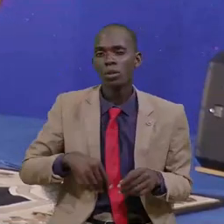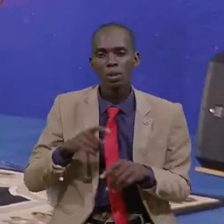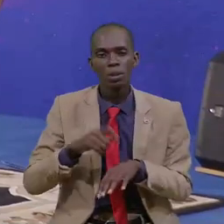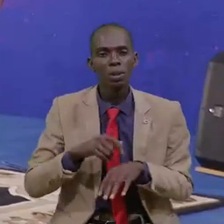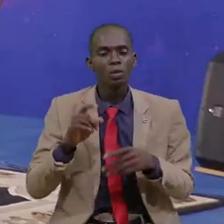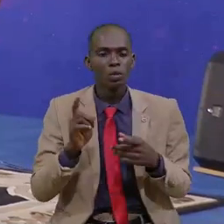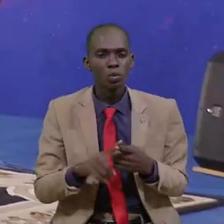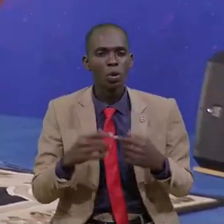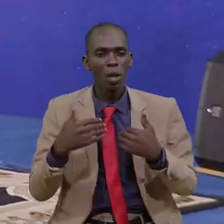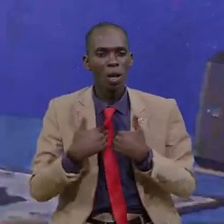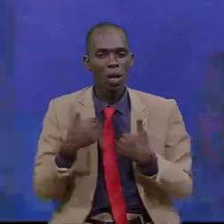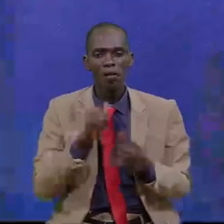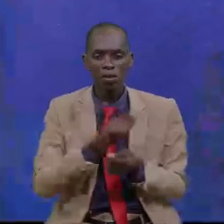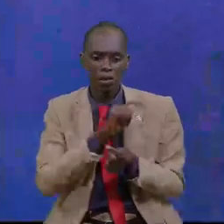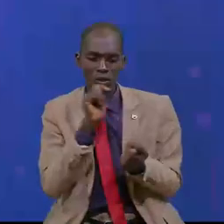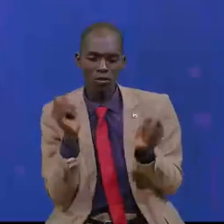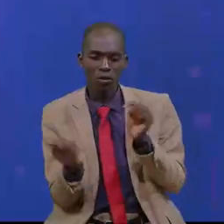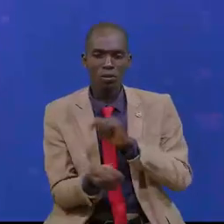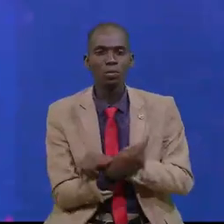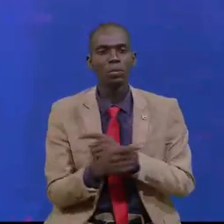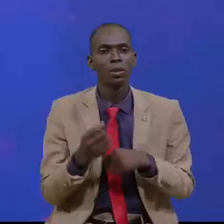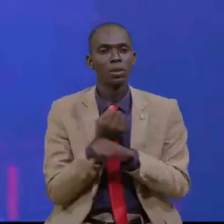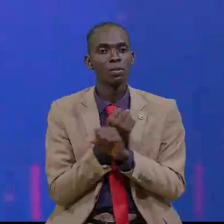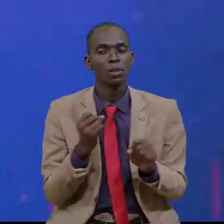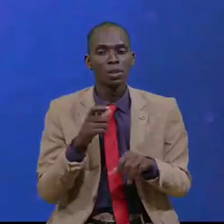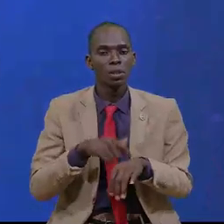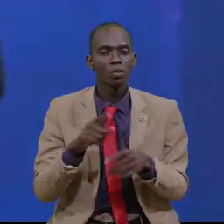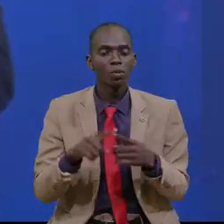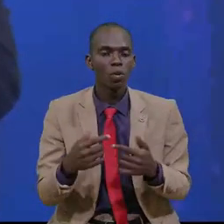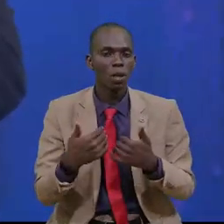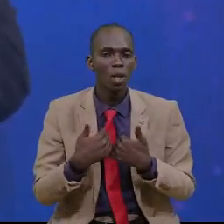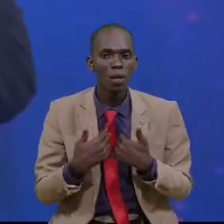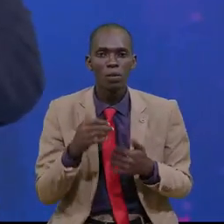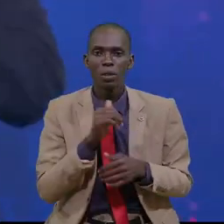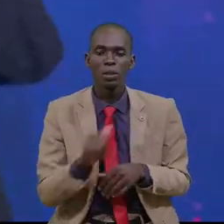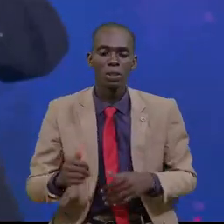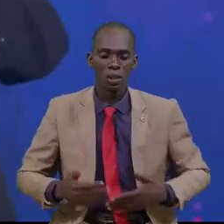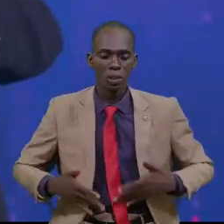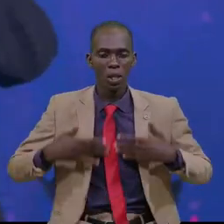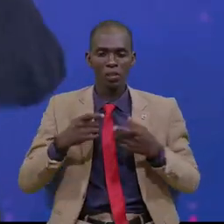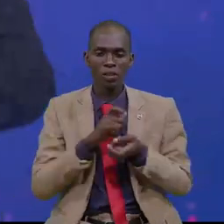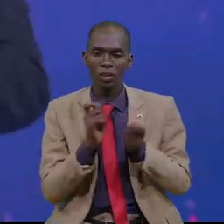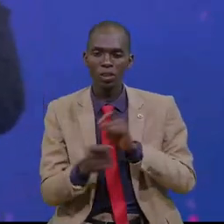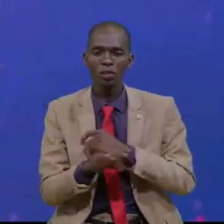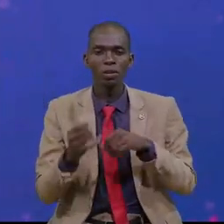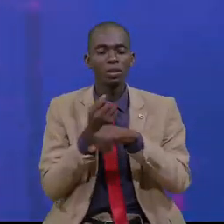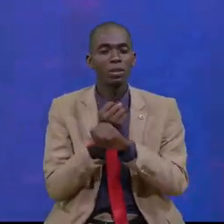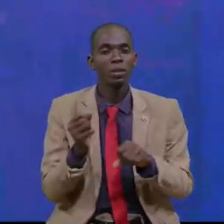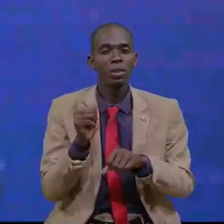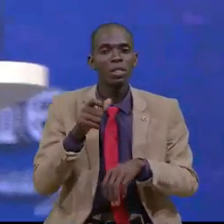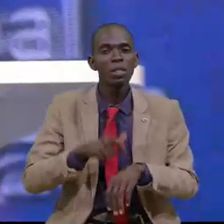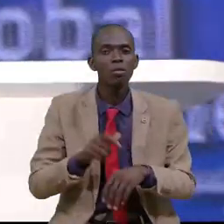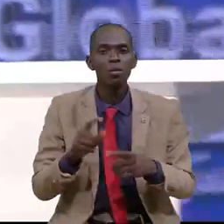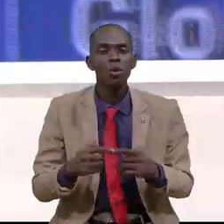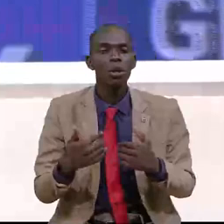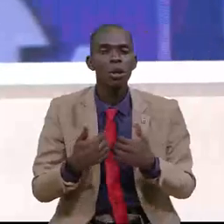y a un temps de recevoir le salut de transformation, il y a un temps pour avoir un salut qui change la vie, il